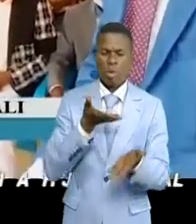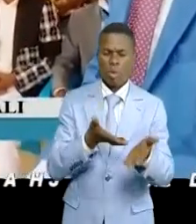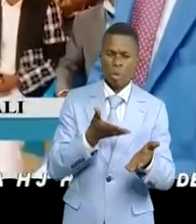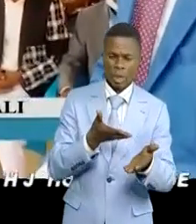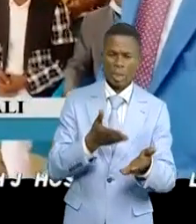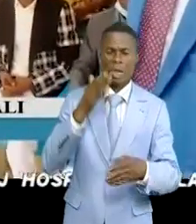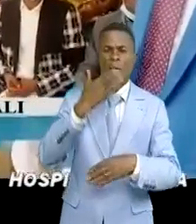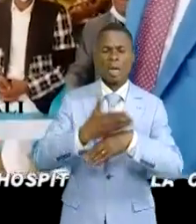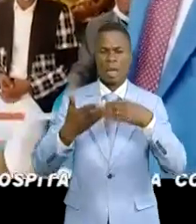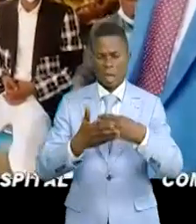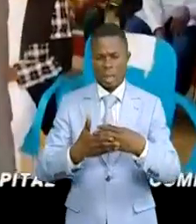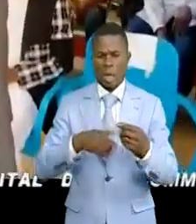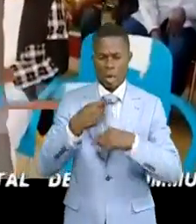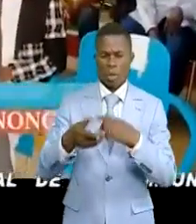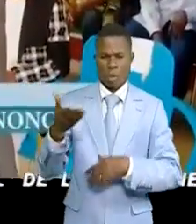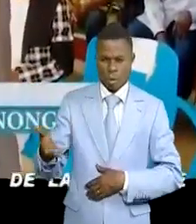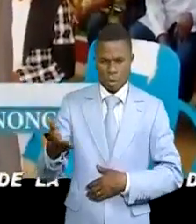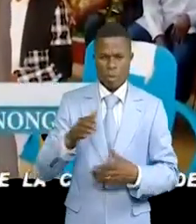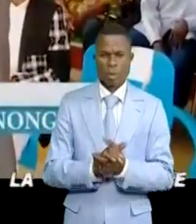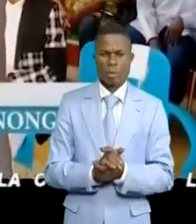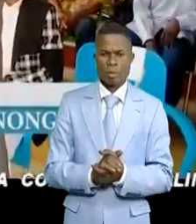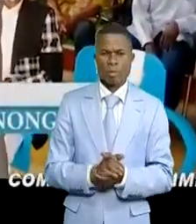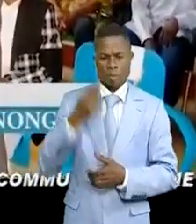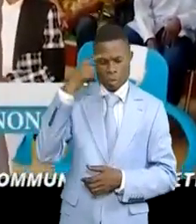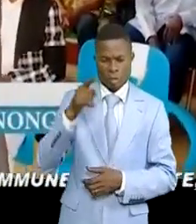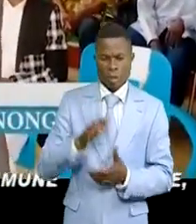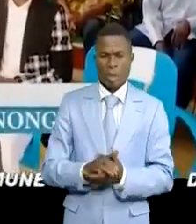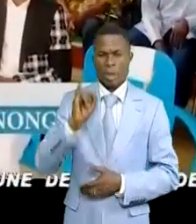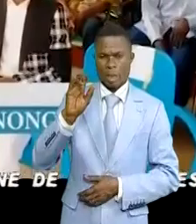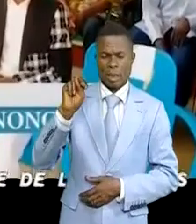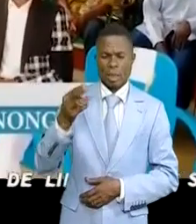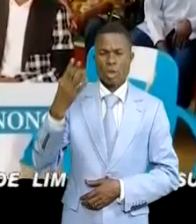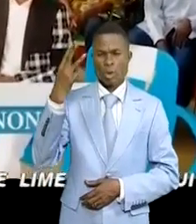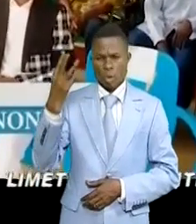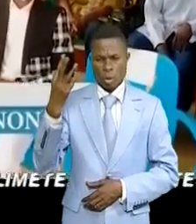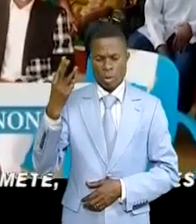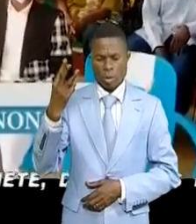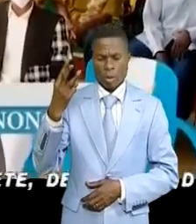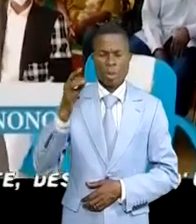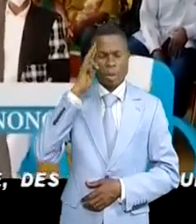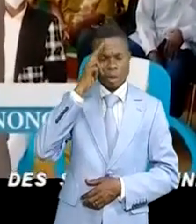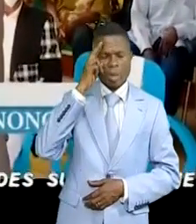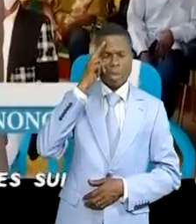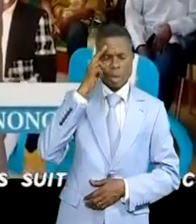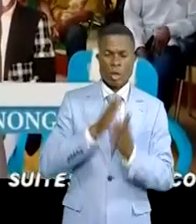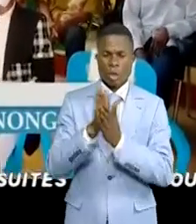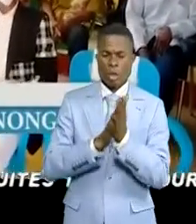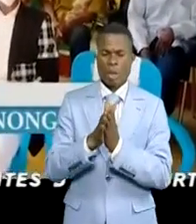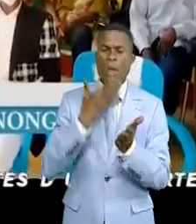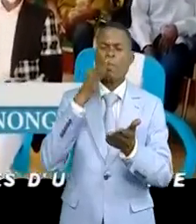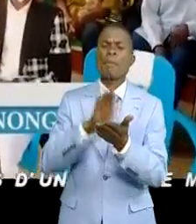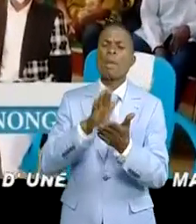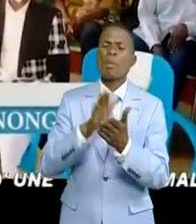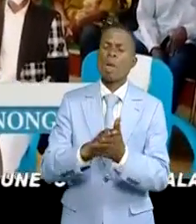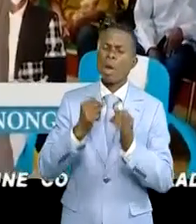mieux que les promesses volantes. Pour la sous-division Inongo 3, avons le plaisir de vous souhaiter nos hommages le